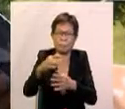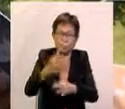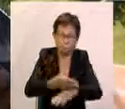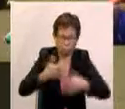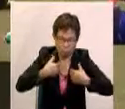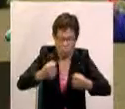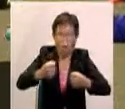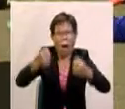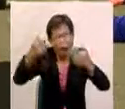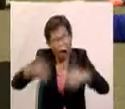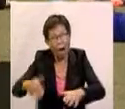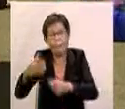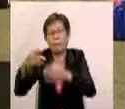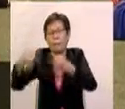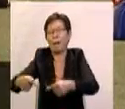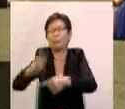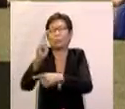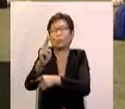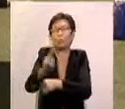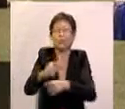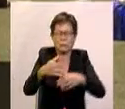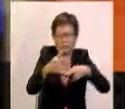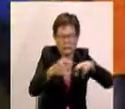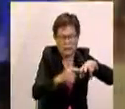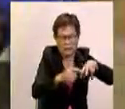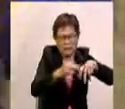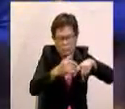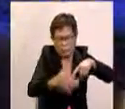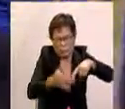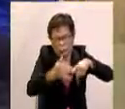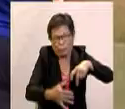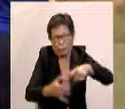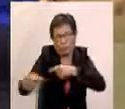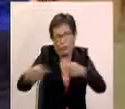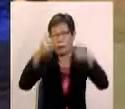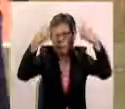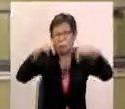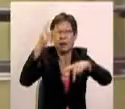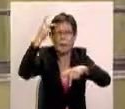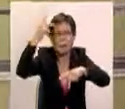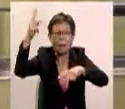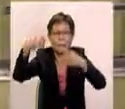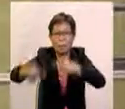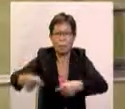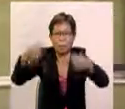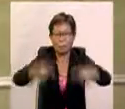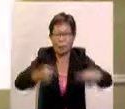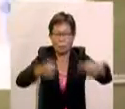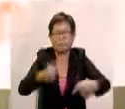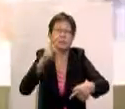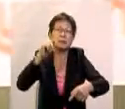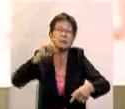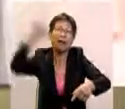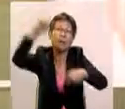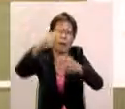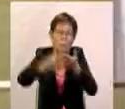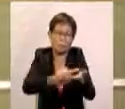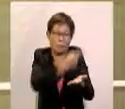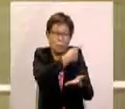kita. Nick Akif mengalami kecederaan lutut selepas aksi perlawanan Liga Premier Kelantan bertemu Sabah minggu lalu.